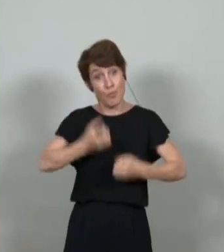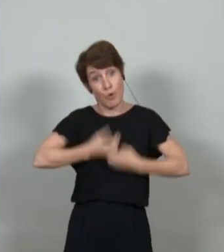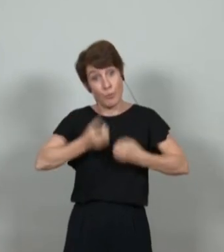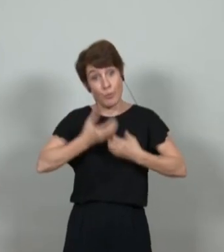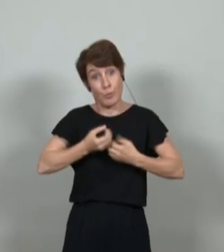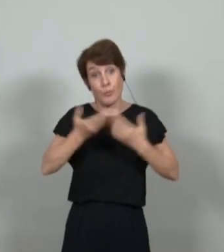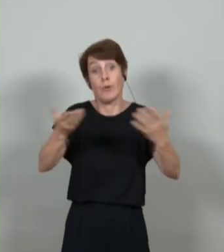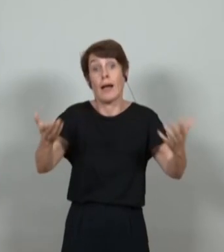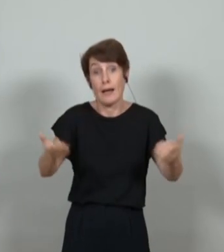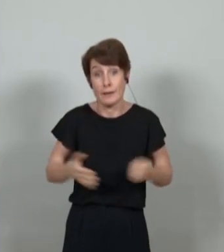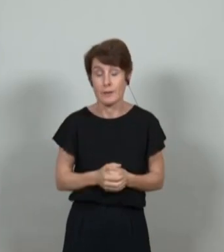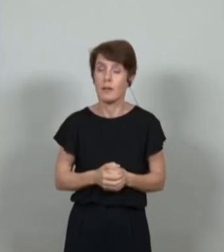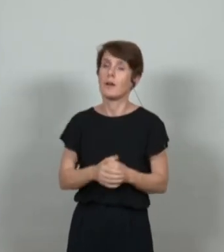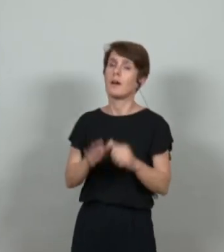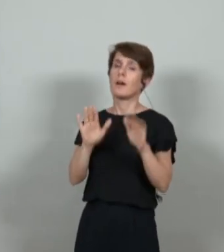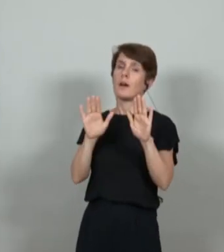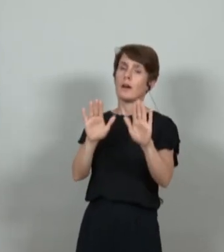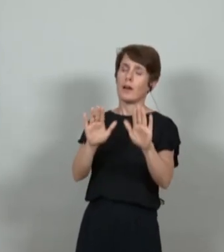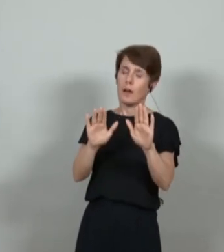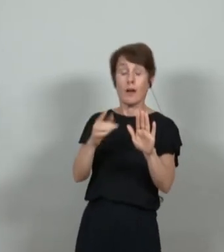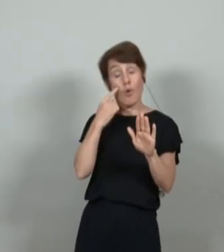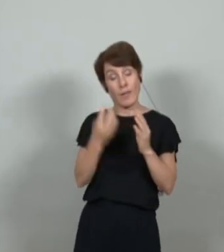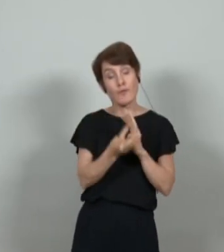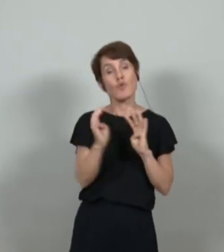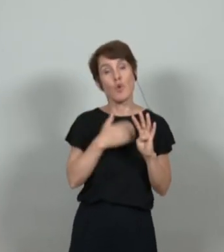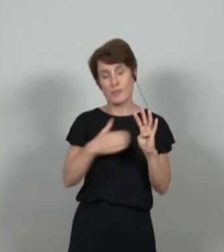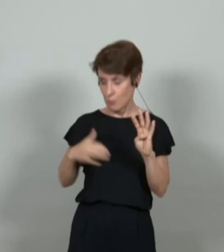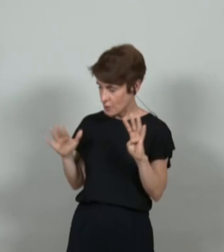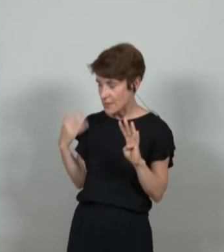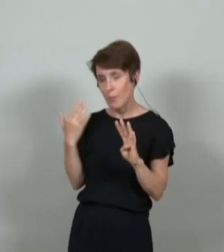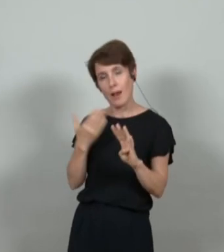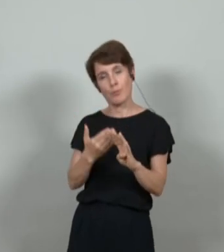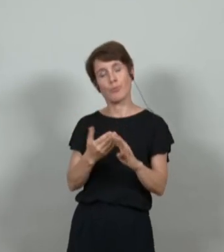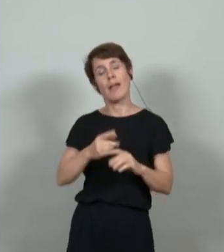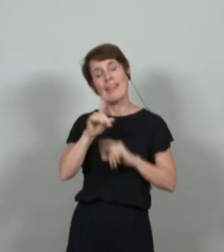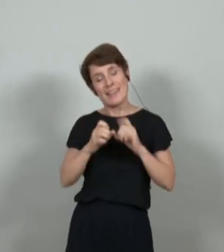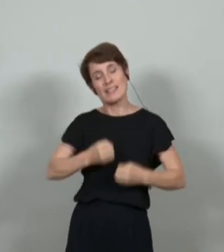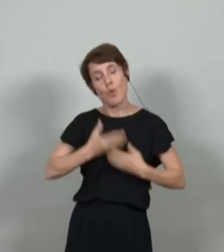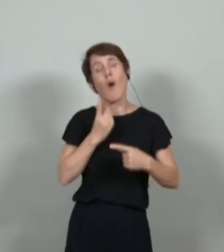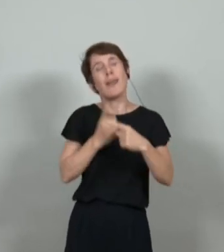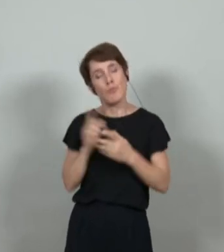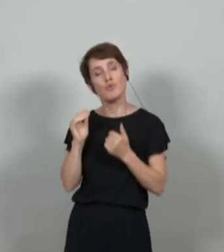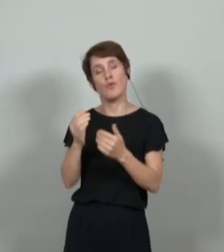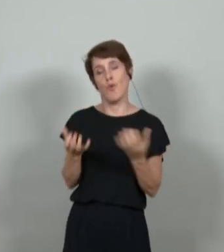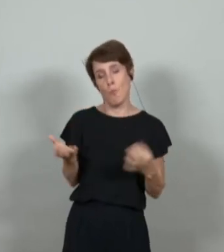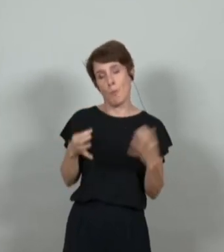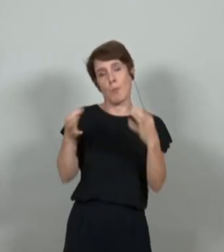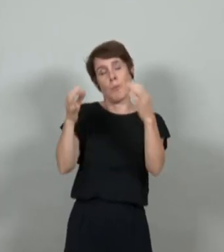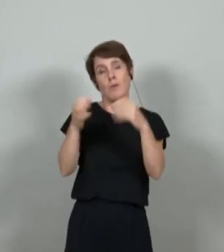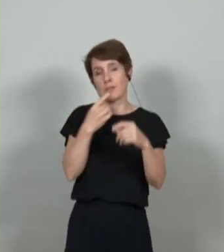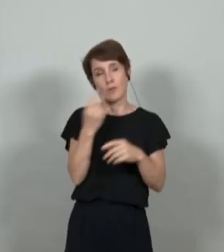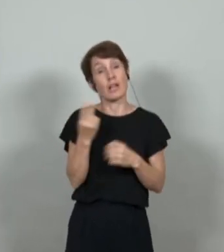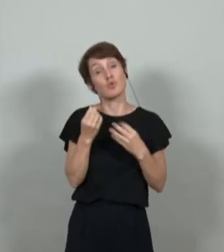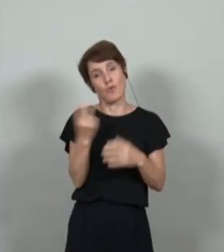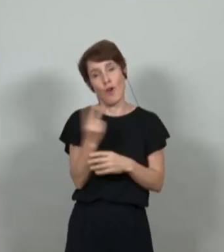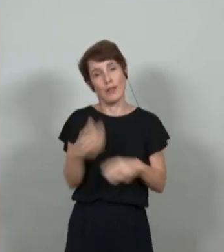outils qu'on nous donne histoire des conseils montre que florilège de questions orales et de vœux et que avoir l'un n'exclait pas